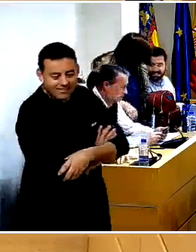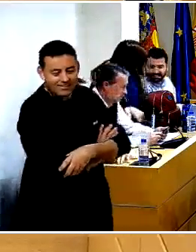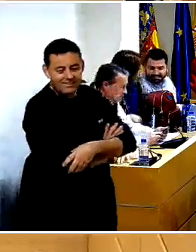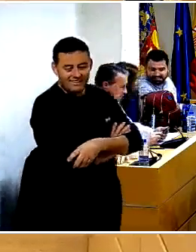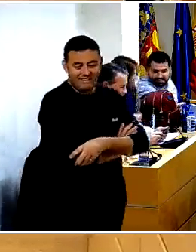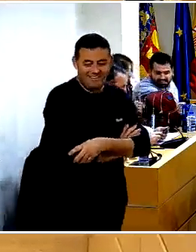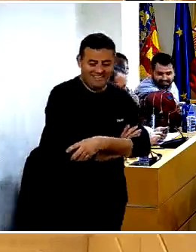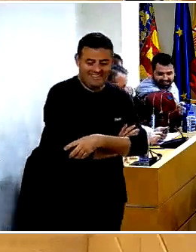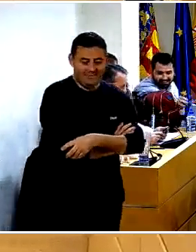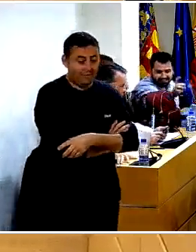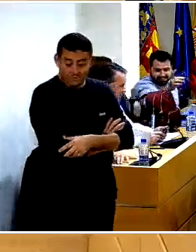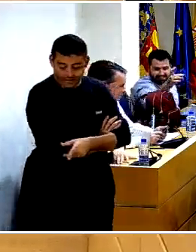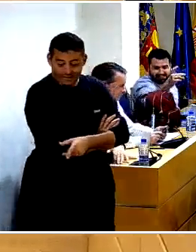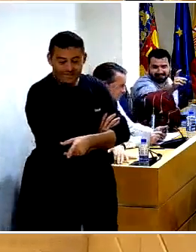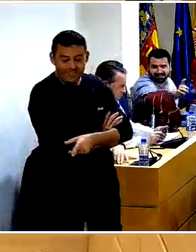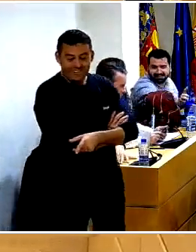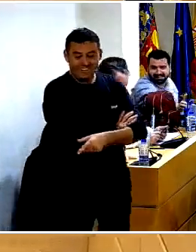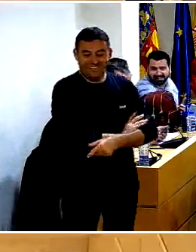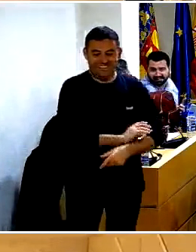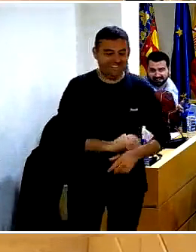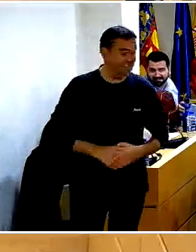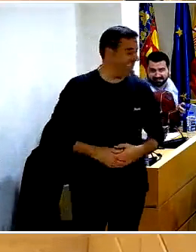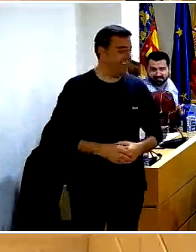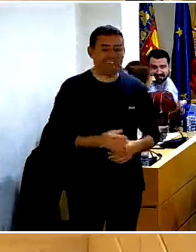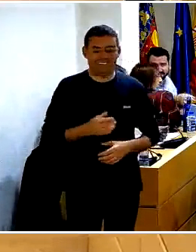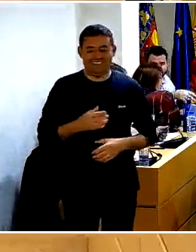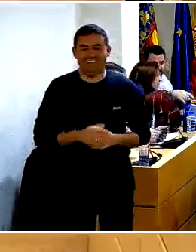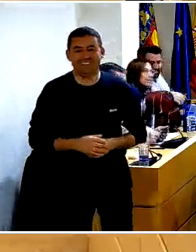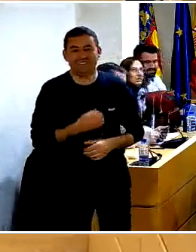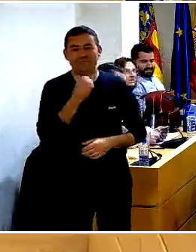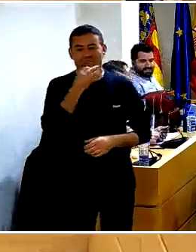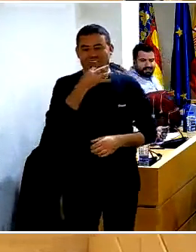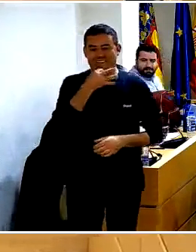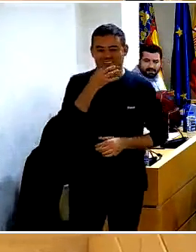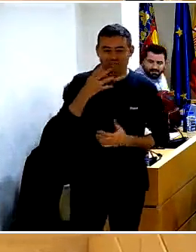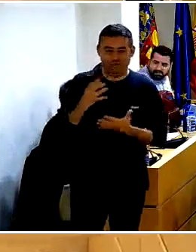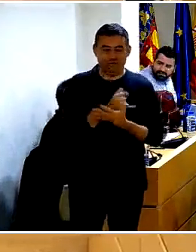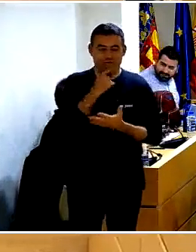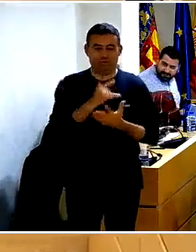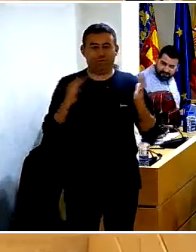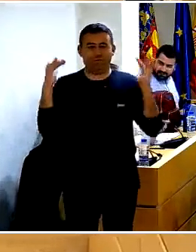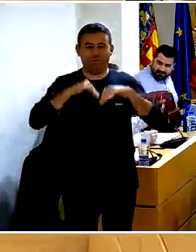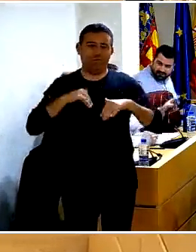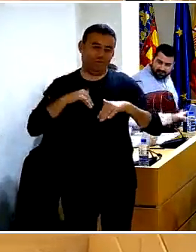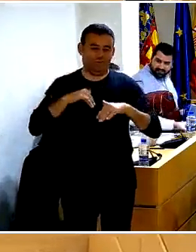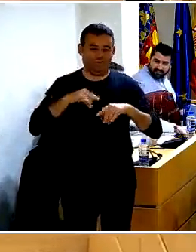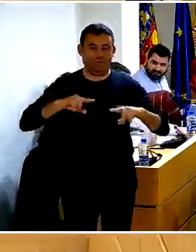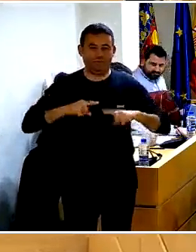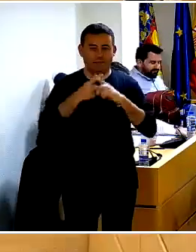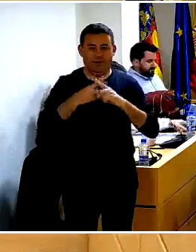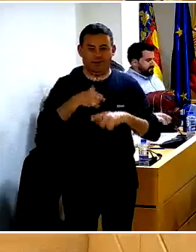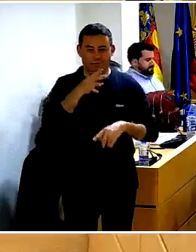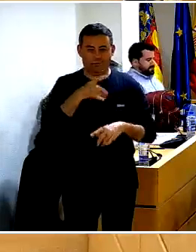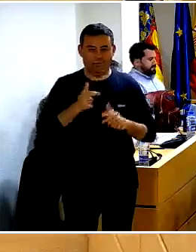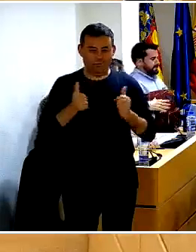Molt bona vesprada a totes i tots i bueno, comencem en este ple extraordinari. Bueno,